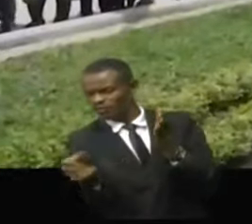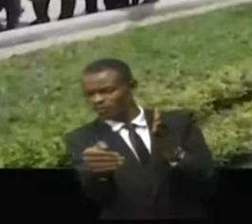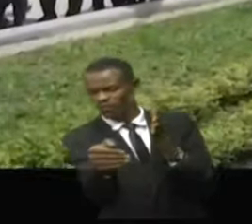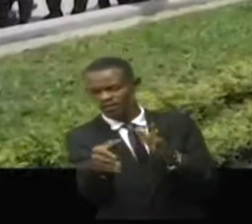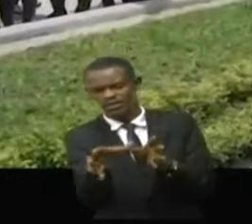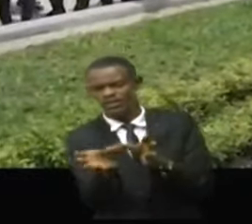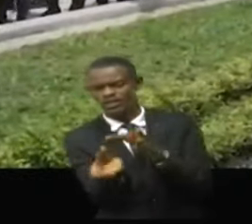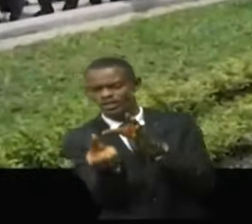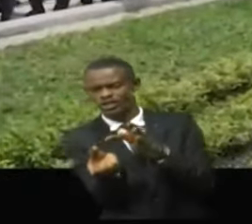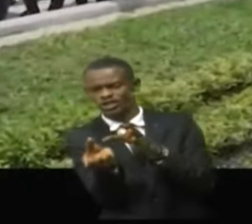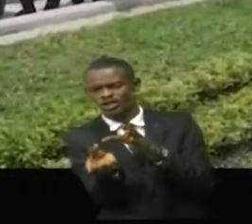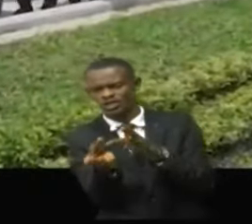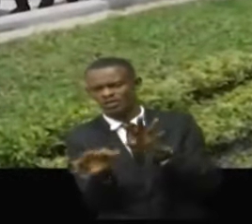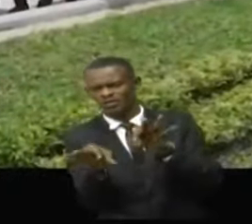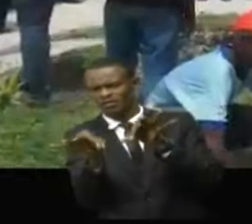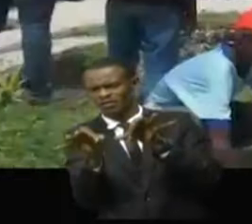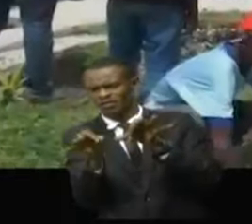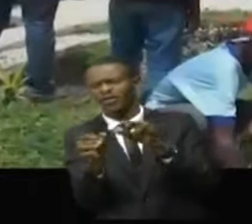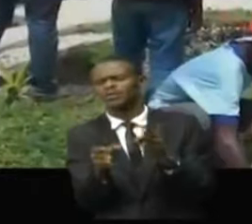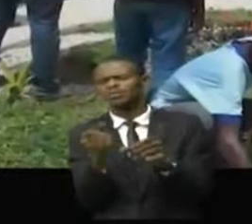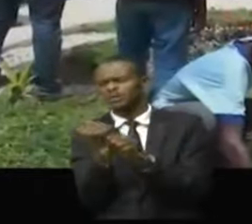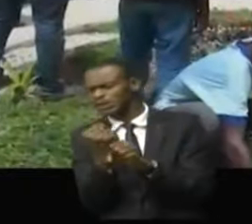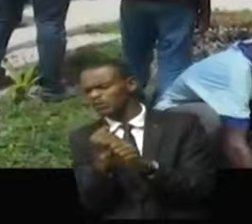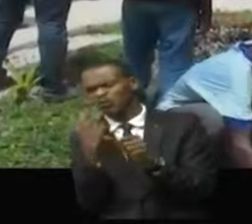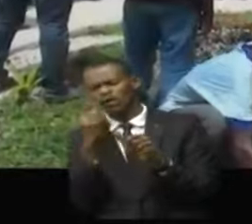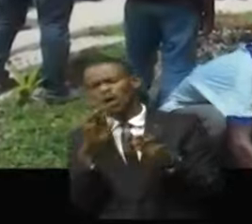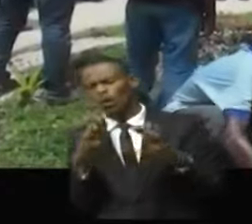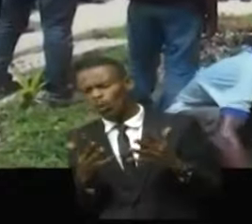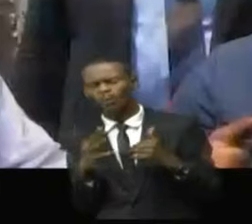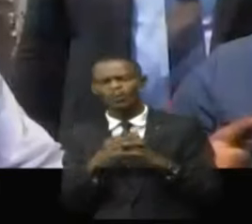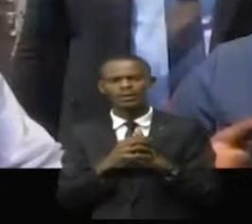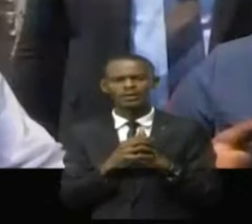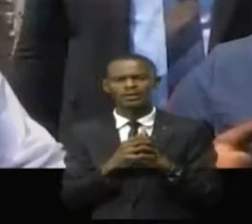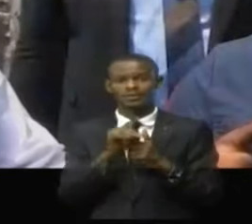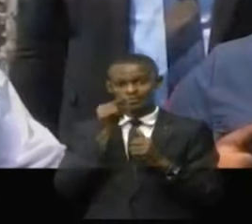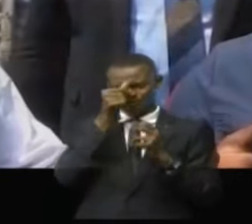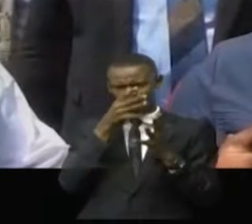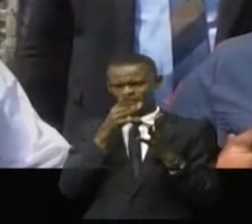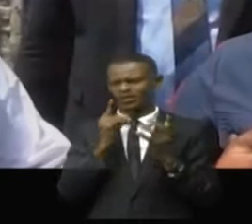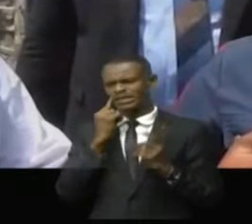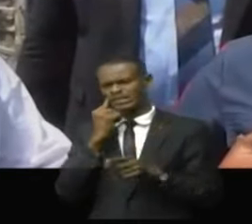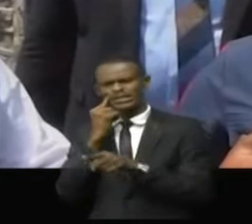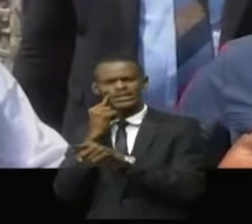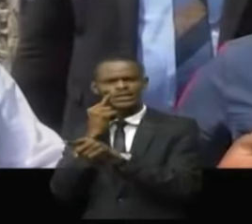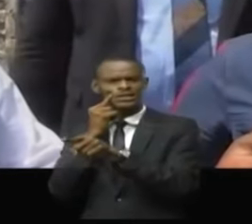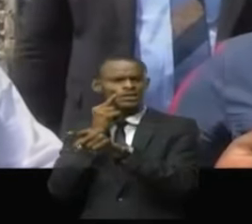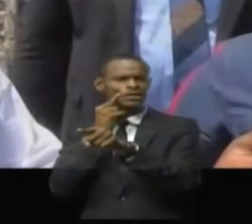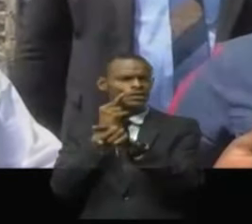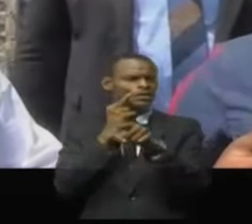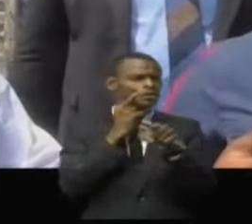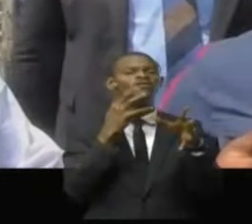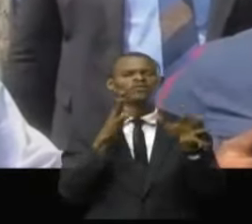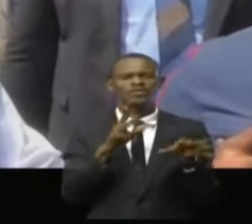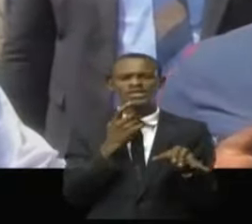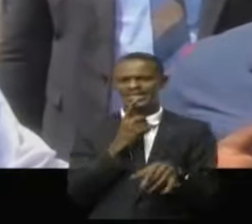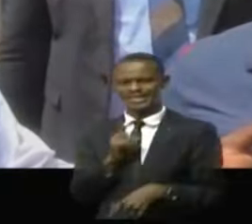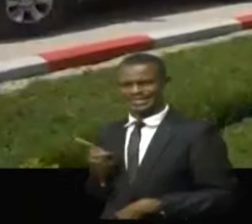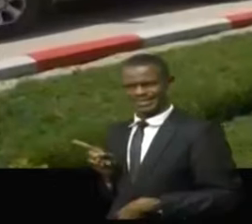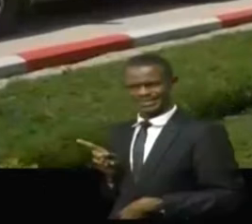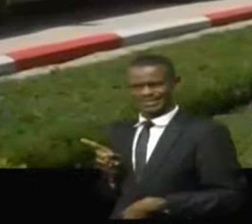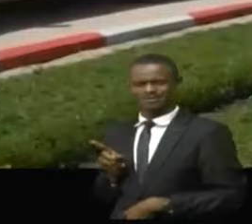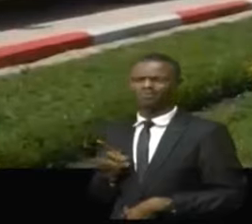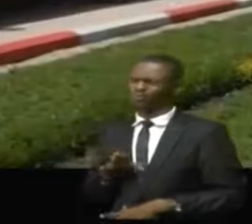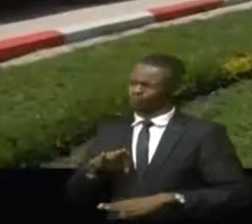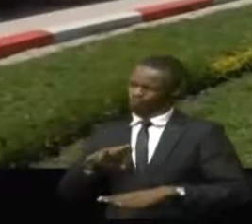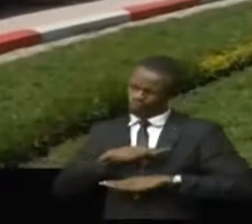chaussée, Madeleine Kumba-Sabangu exprime son satisfait. Je suis très satisfaite du moment où les travaux sont bien faits.